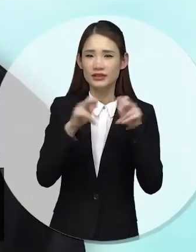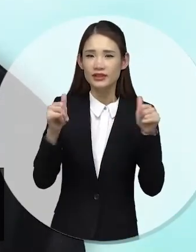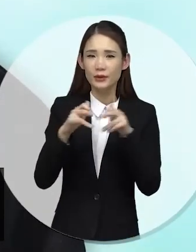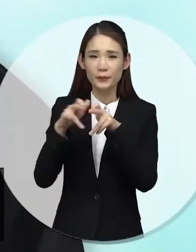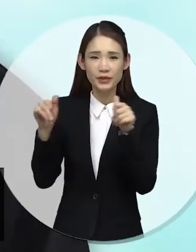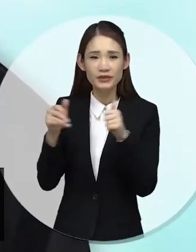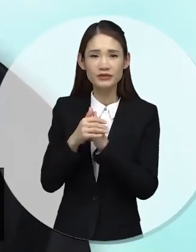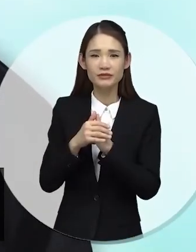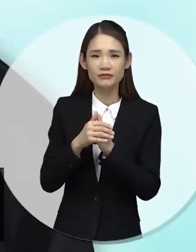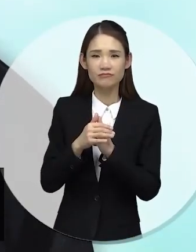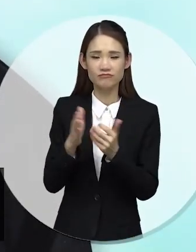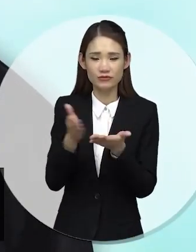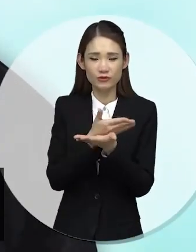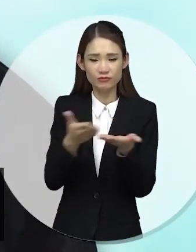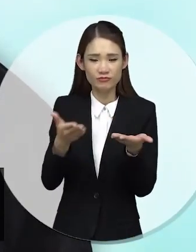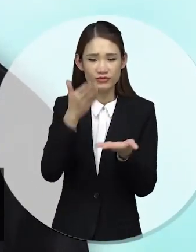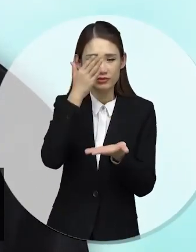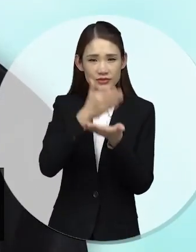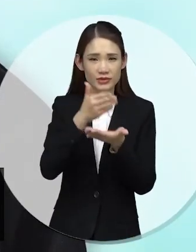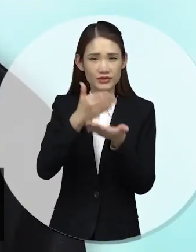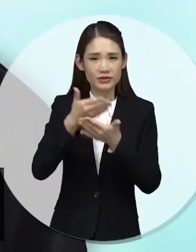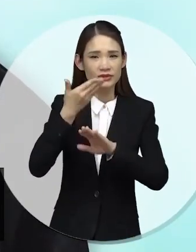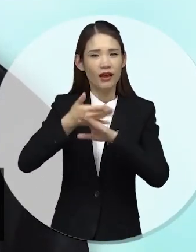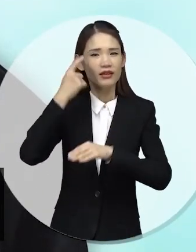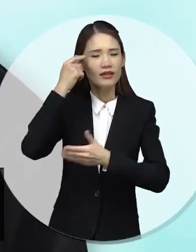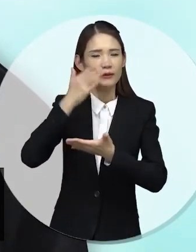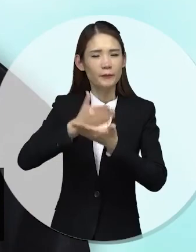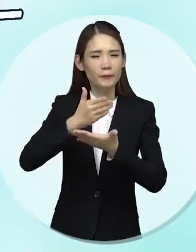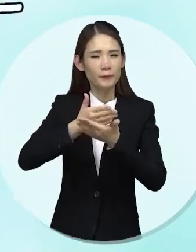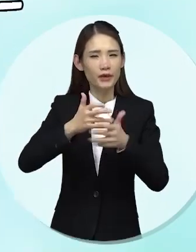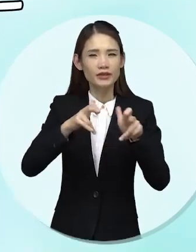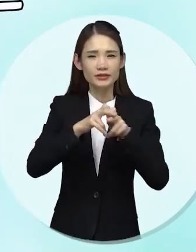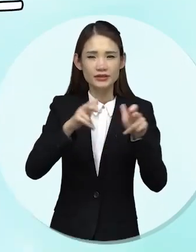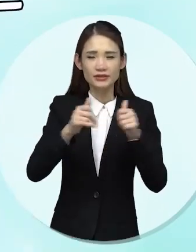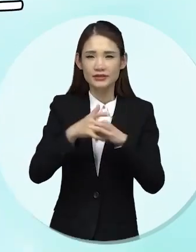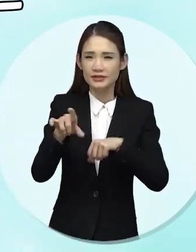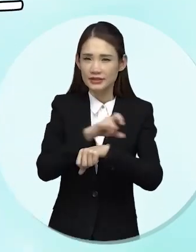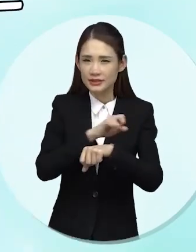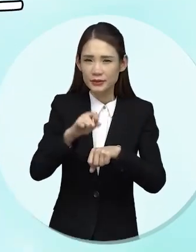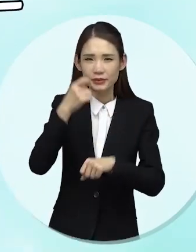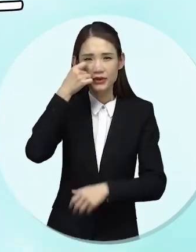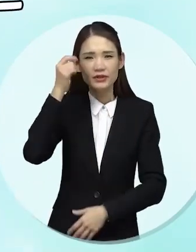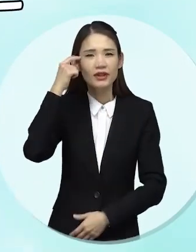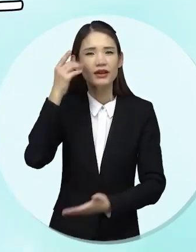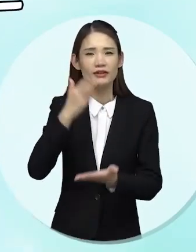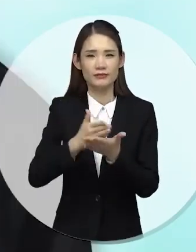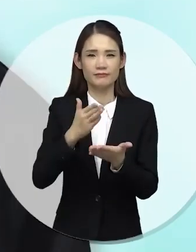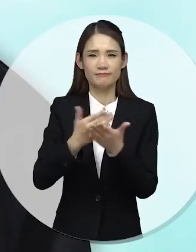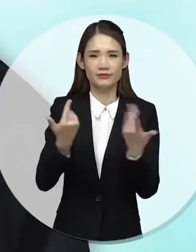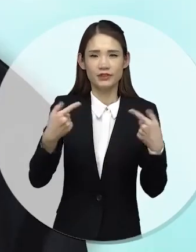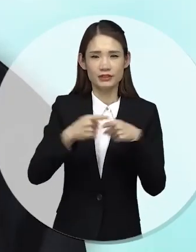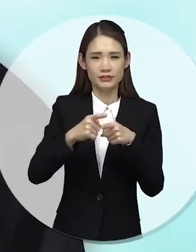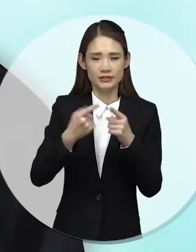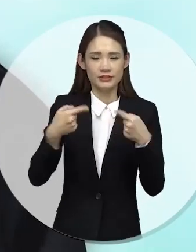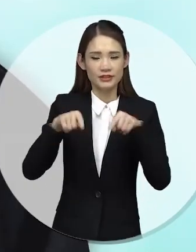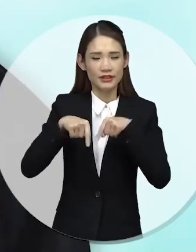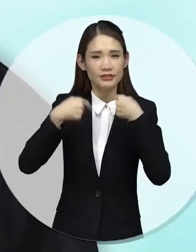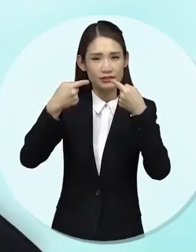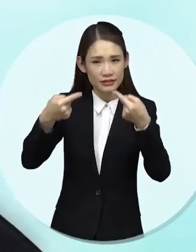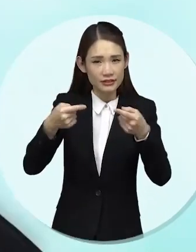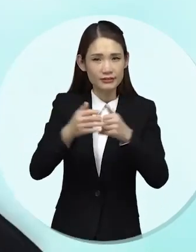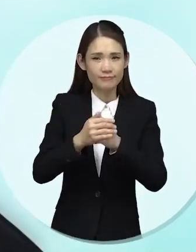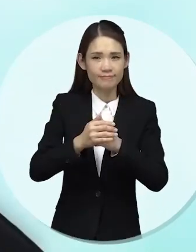장애인, 비장애인을 뭔가 다른 존재로 인식한다기보다는 장애인이라고 해서 뭐 특별하게 볼 것도 없고 같이 함께